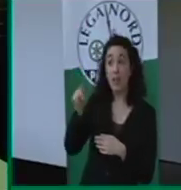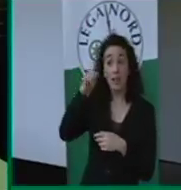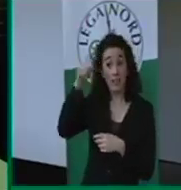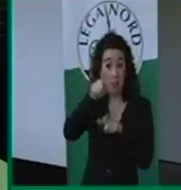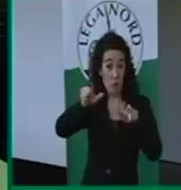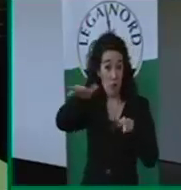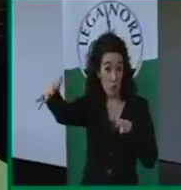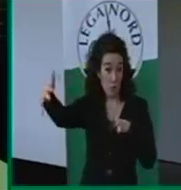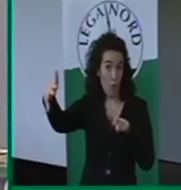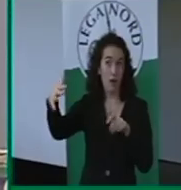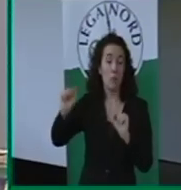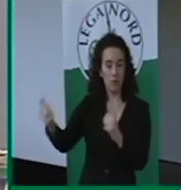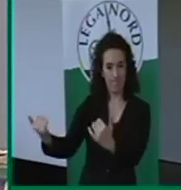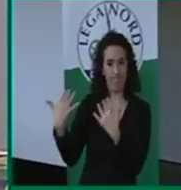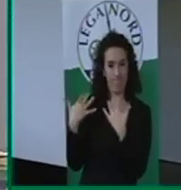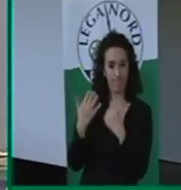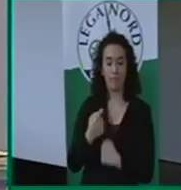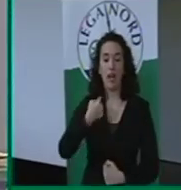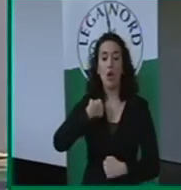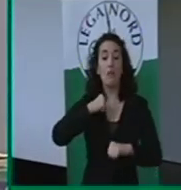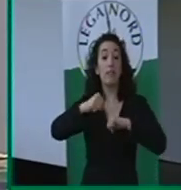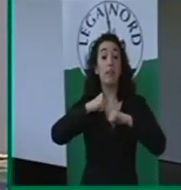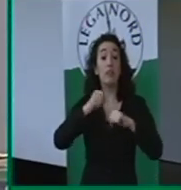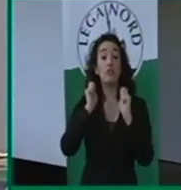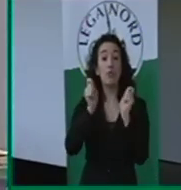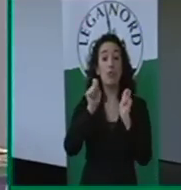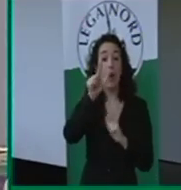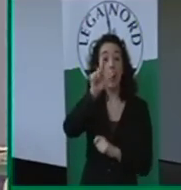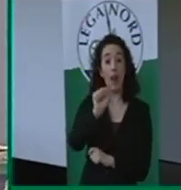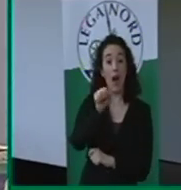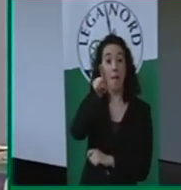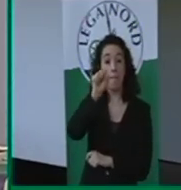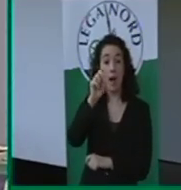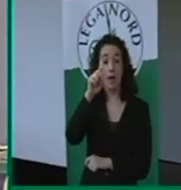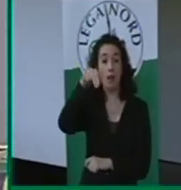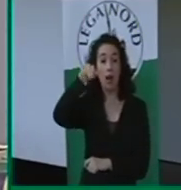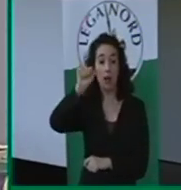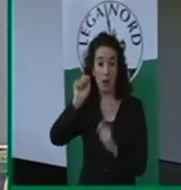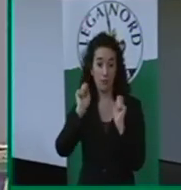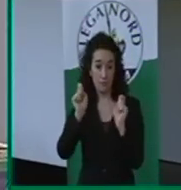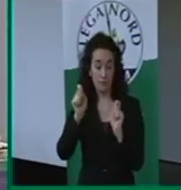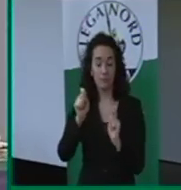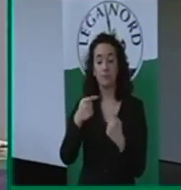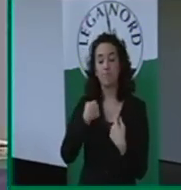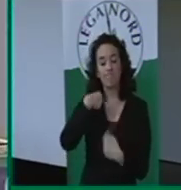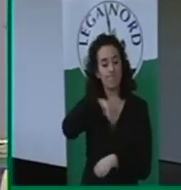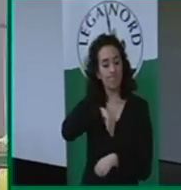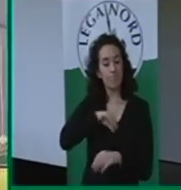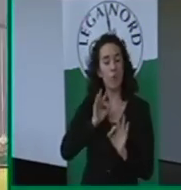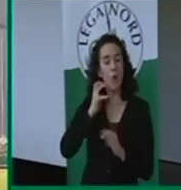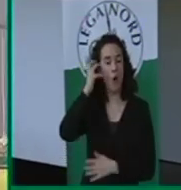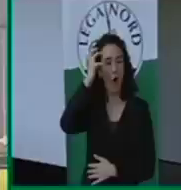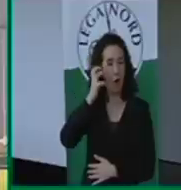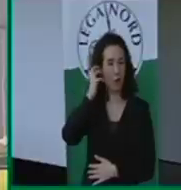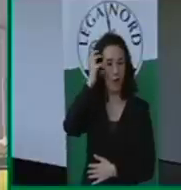sala io come direttore della Padania vi devo dire che mi sento davvero molto orgogliosa di